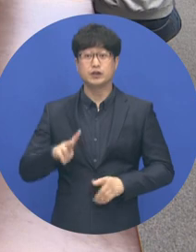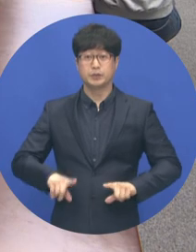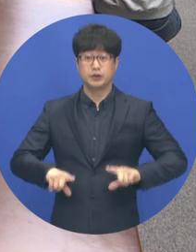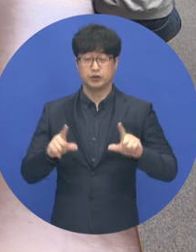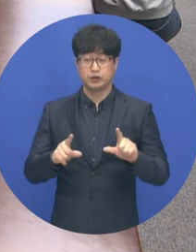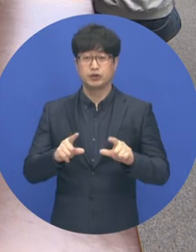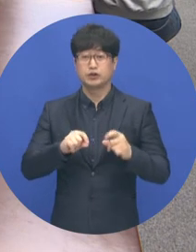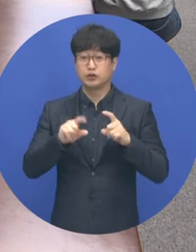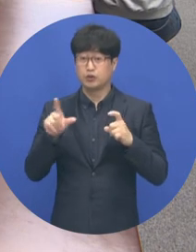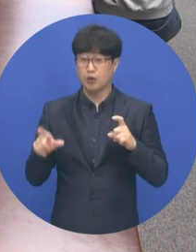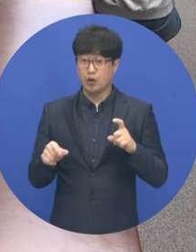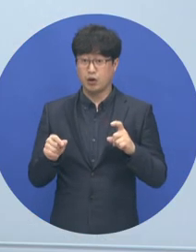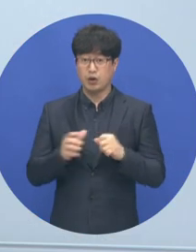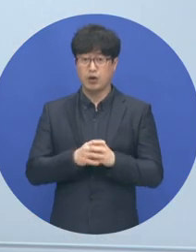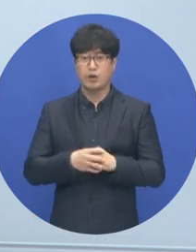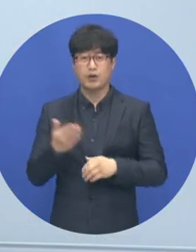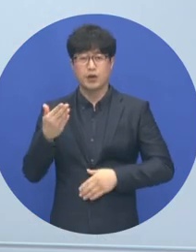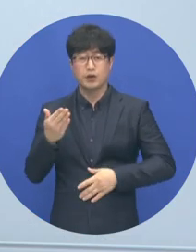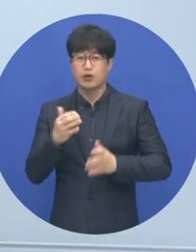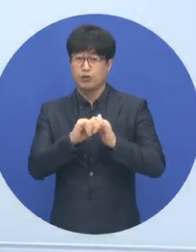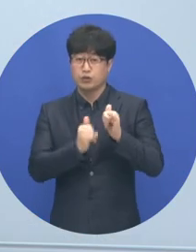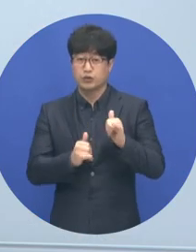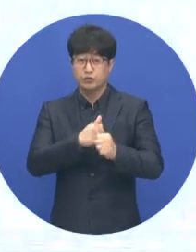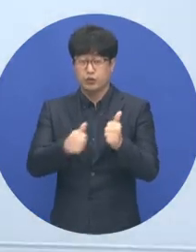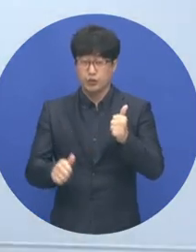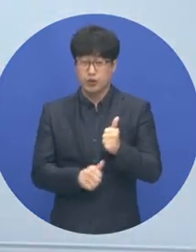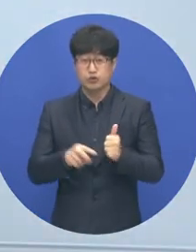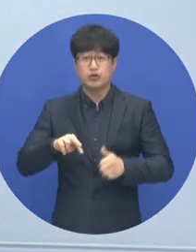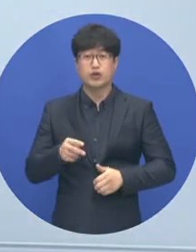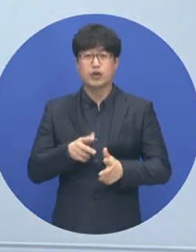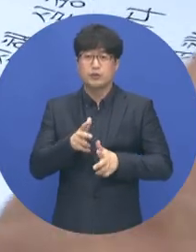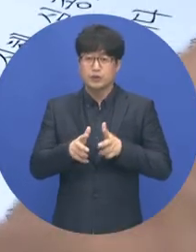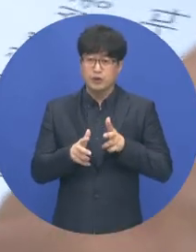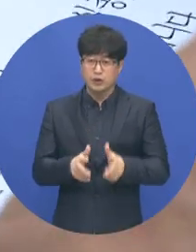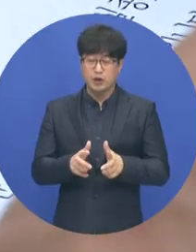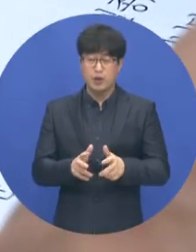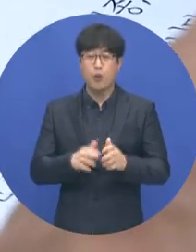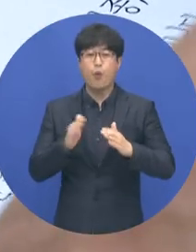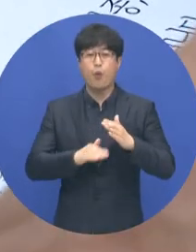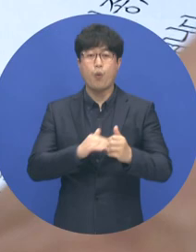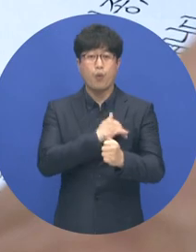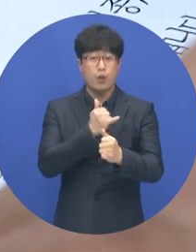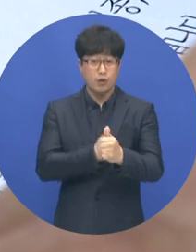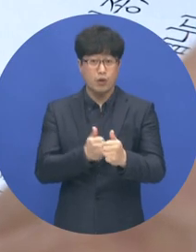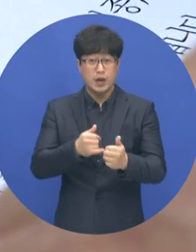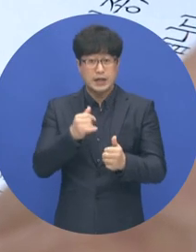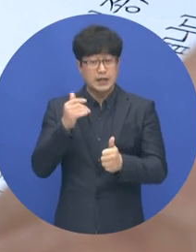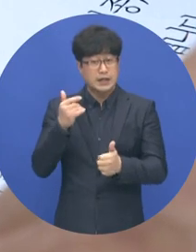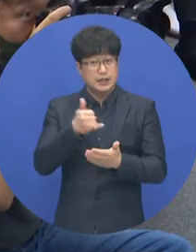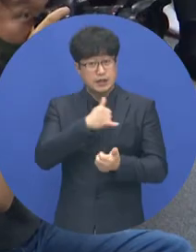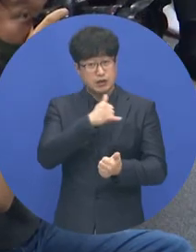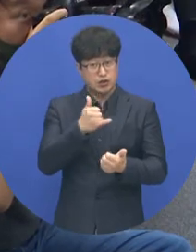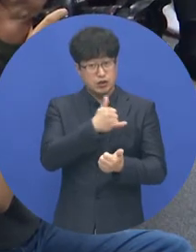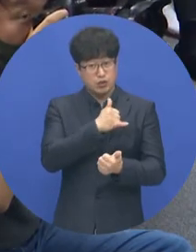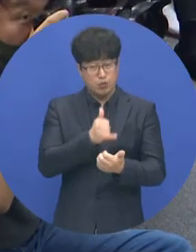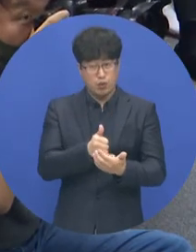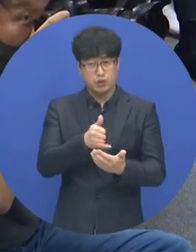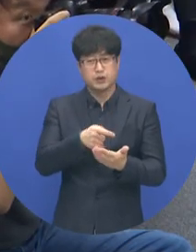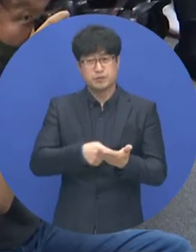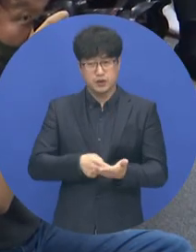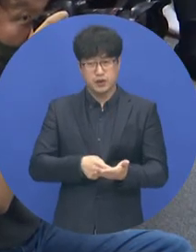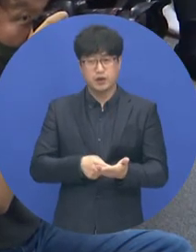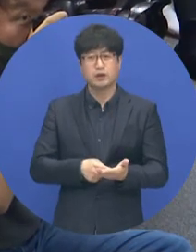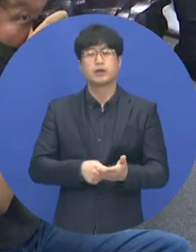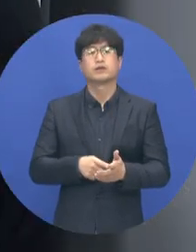2022년 10월, 과거사위는 선감학원 사건을 공권력에 의한 아동인권 침해로 규정, 핵심 주체인 국가가